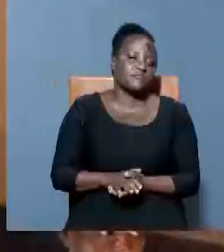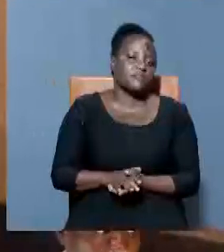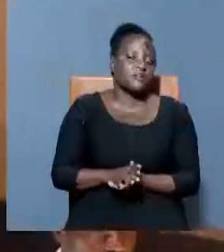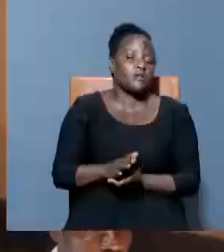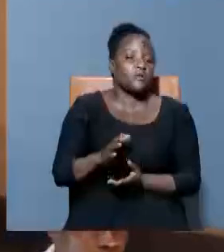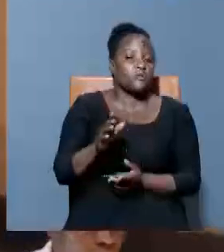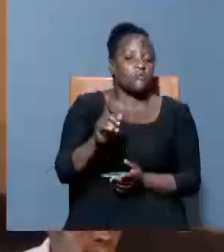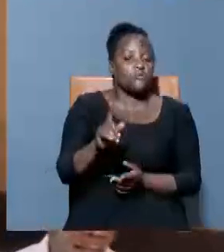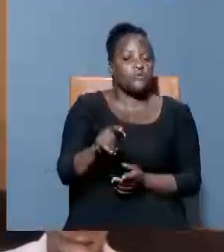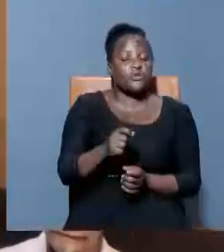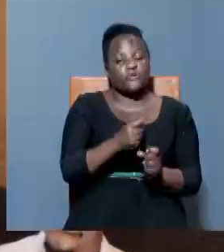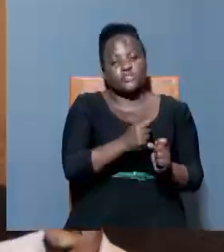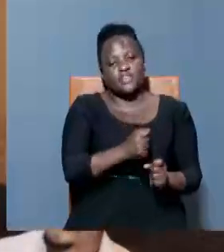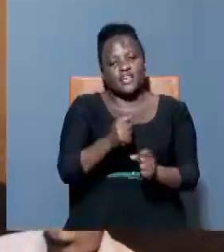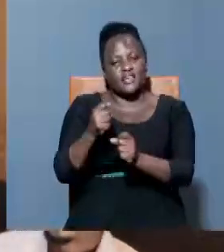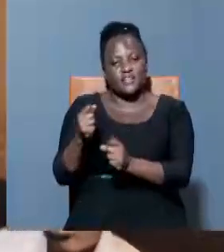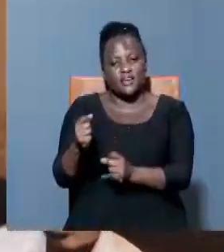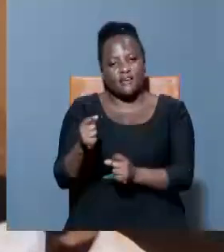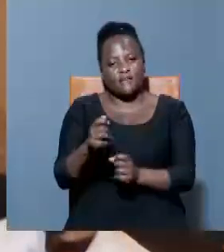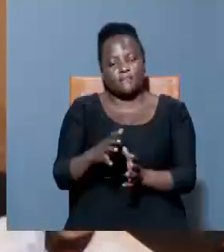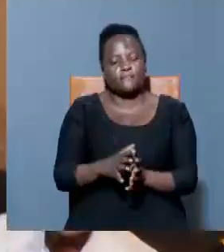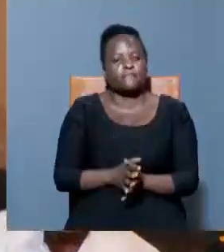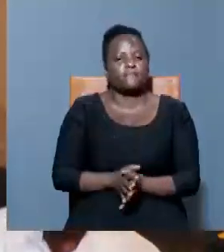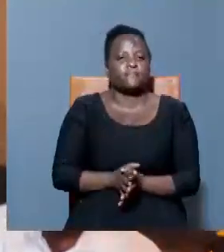Uliotenda. Kile ulichotenda.